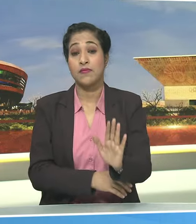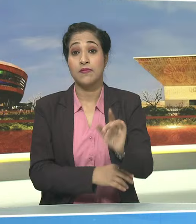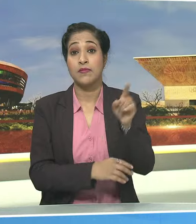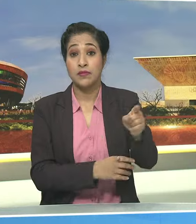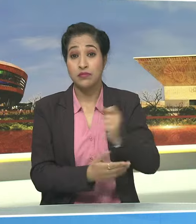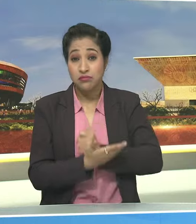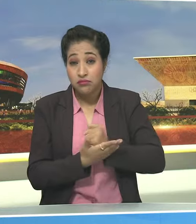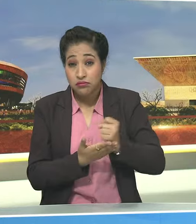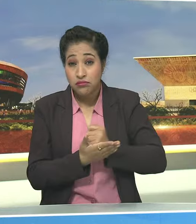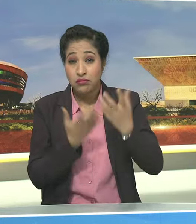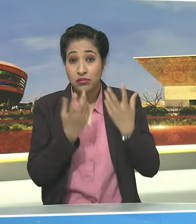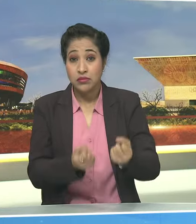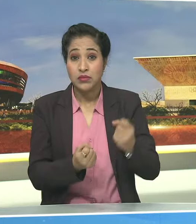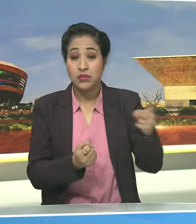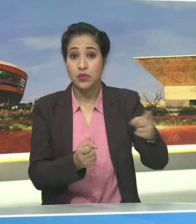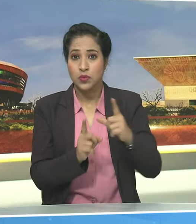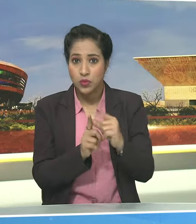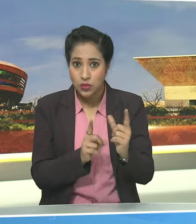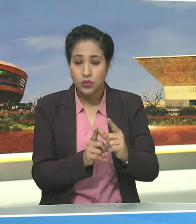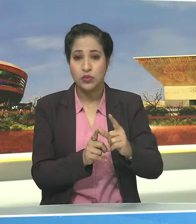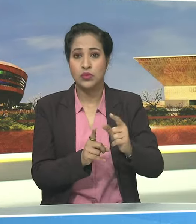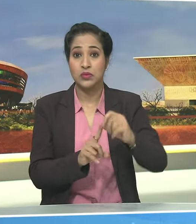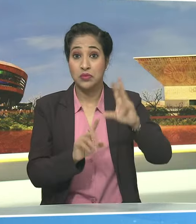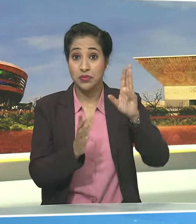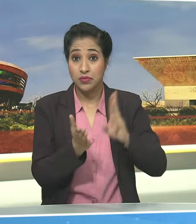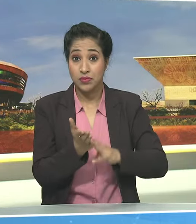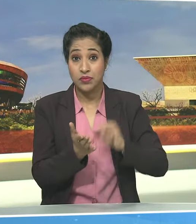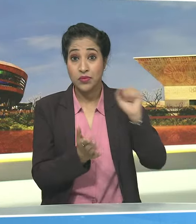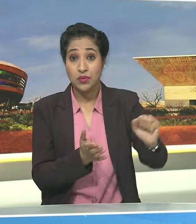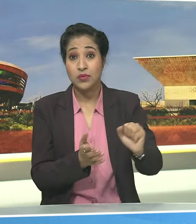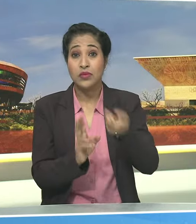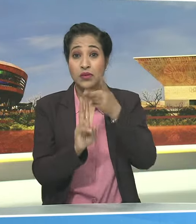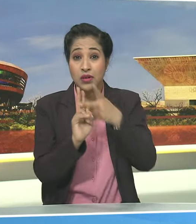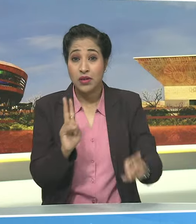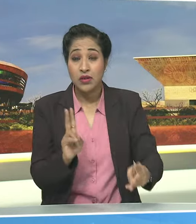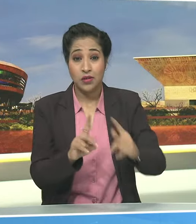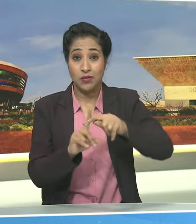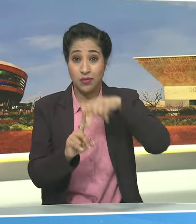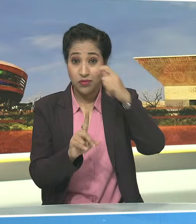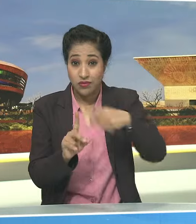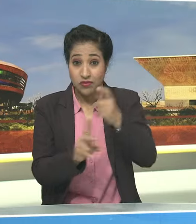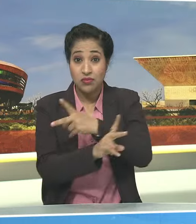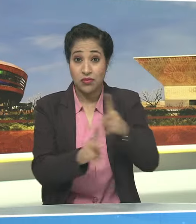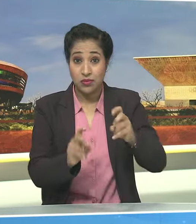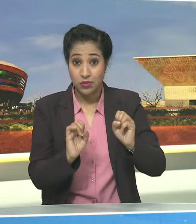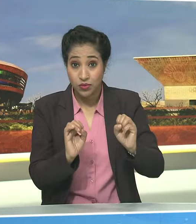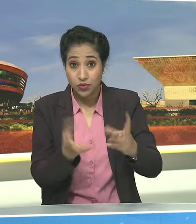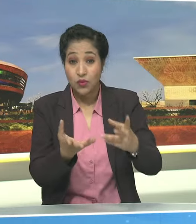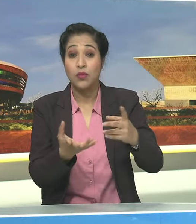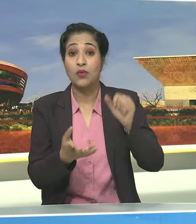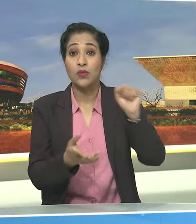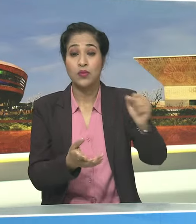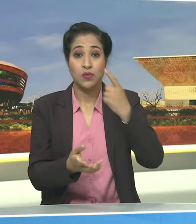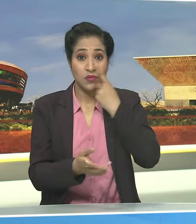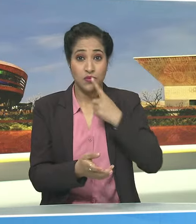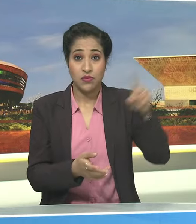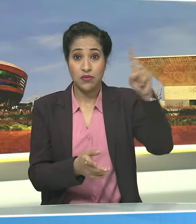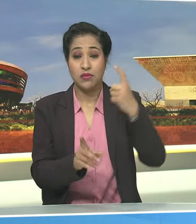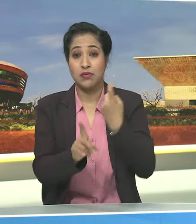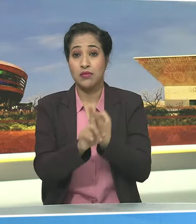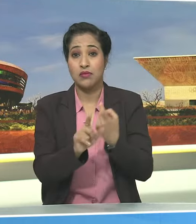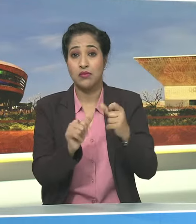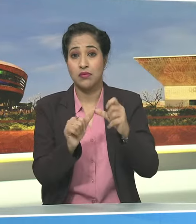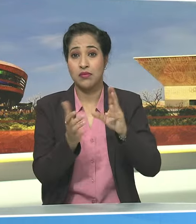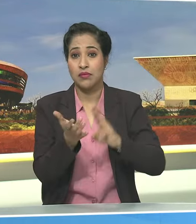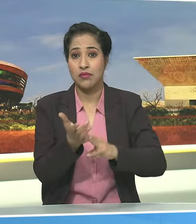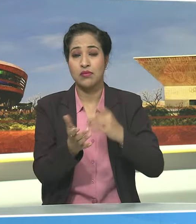है इस प्रयास में उठाए गए एक कदम में प्रधानमंत्री जिन प्रमुख परियो योजनाओ की आधारशीला रखेंगे उनमें